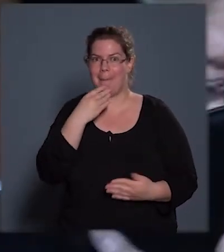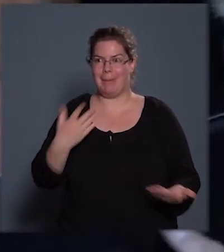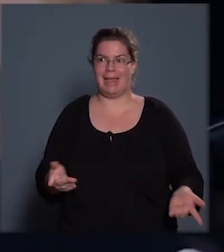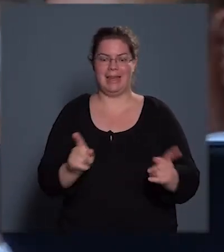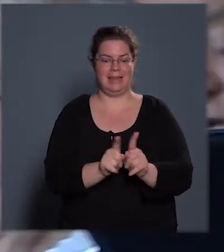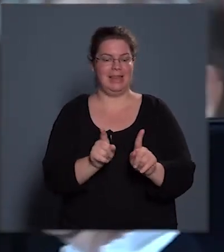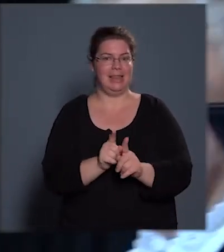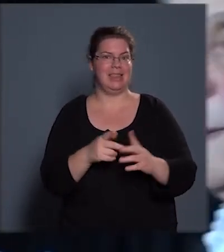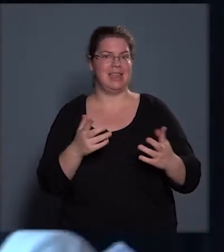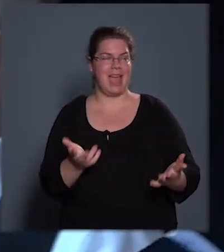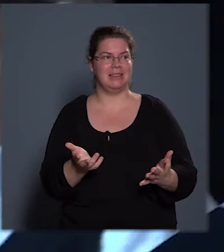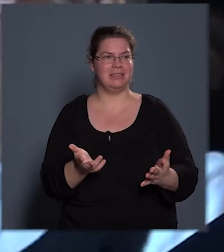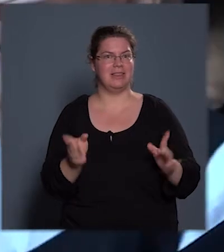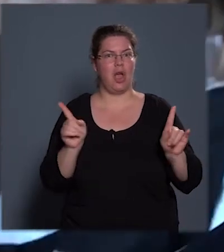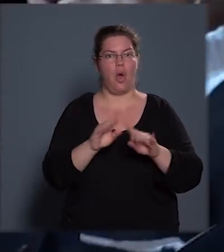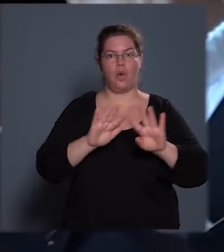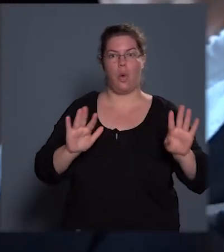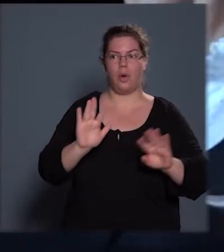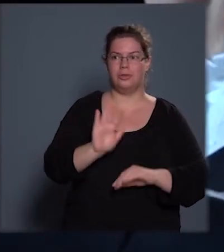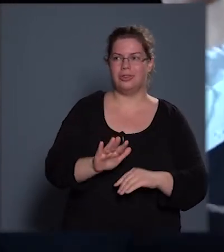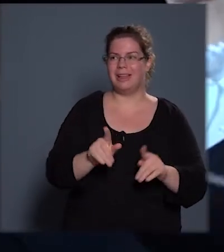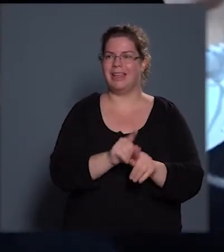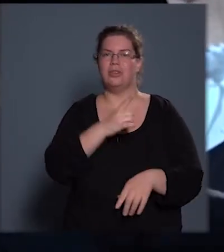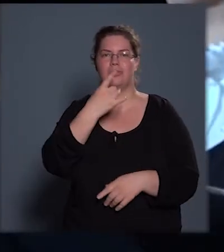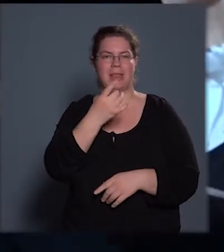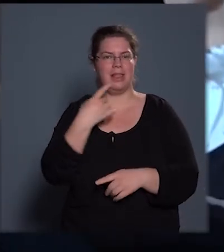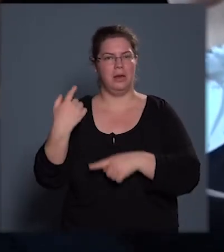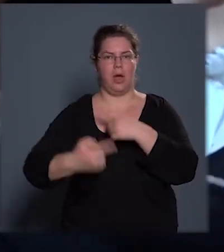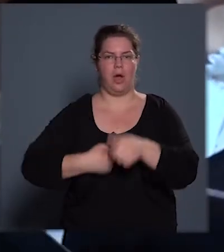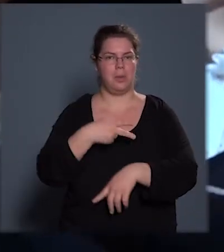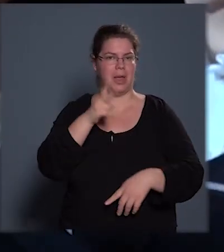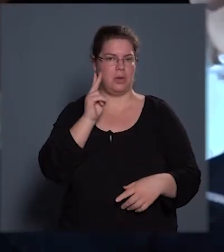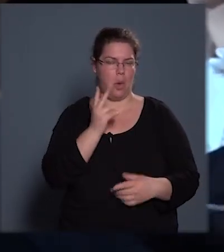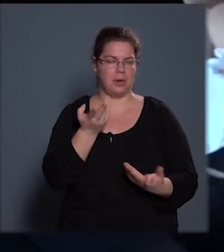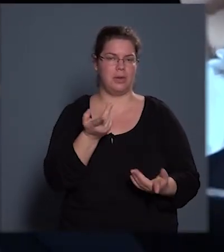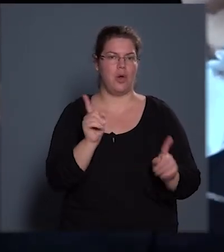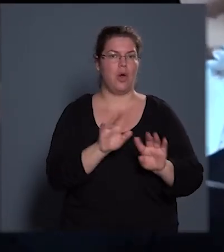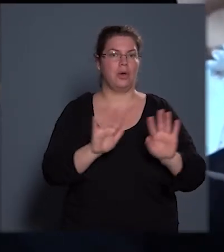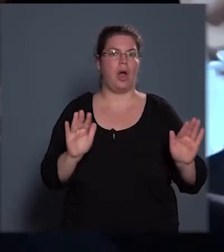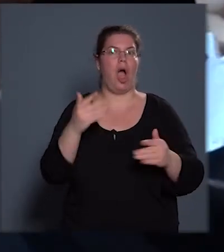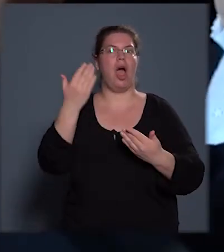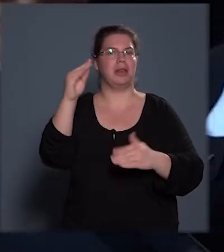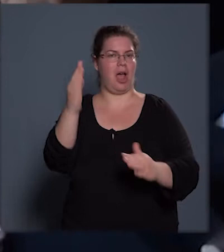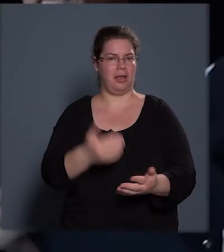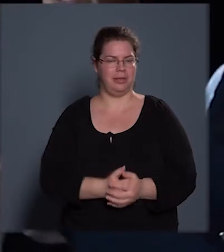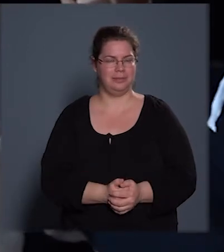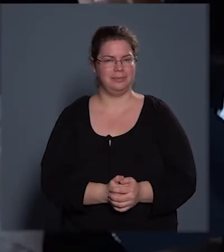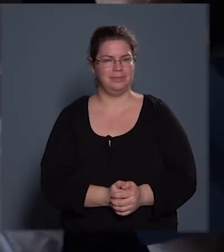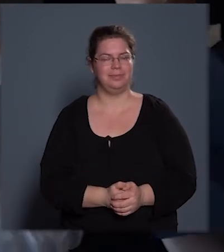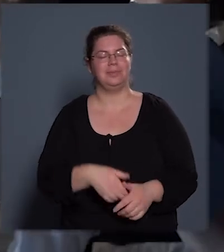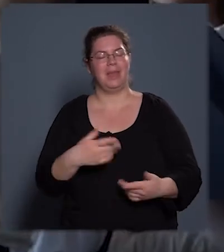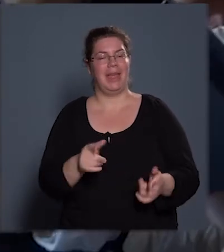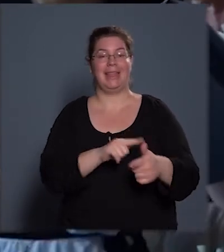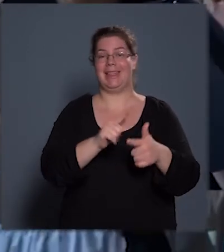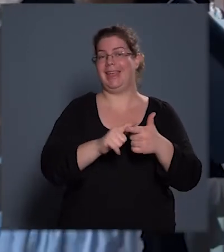ilyen kórusnak, egy ilyen nagyon speciális, hagyományőrző kórusnak a karnagya? Ez alapvetően kétféle